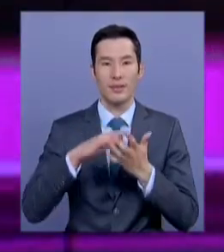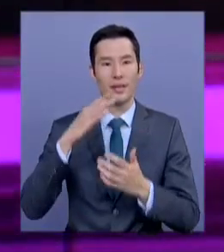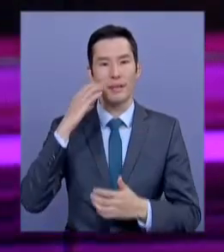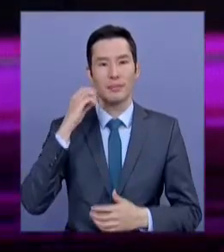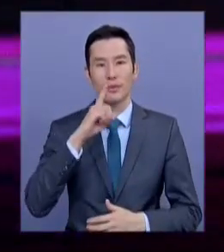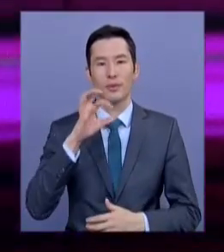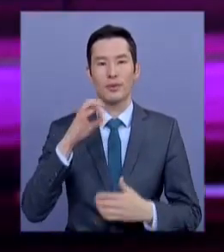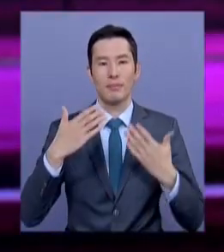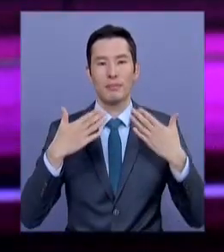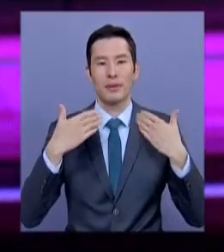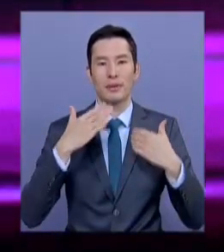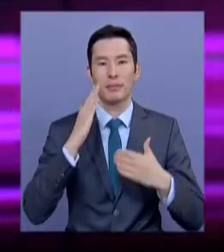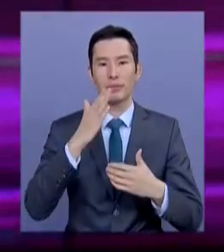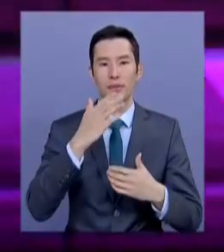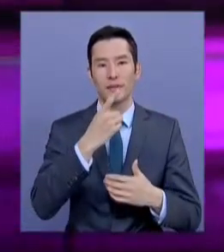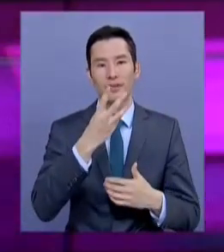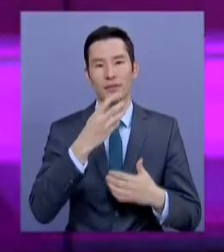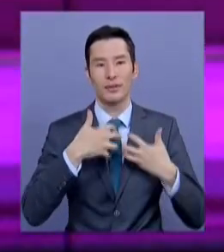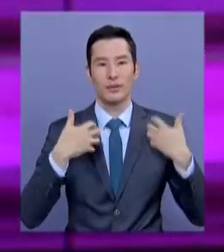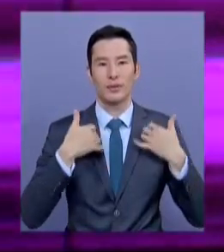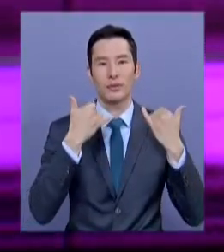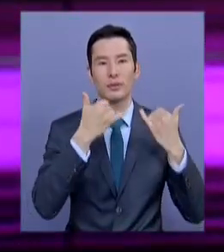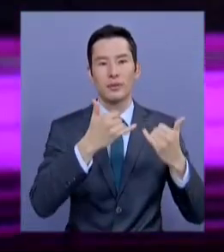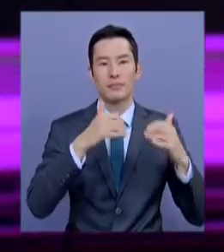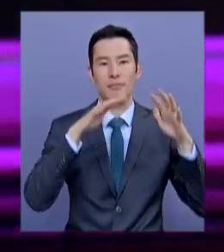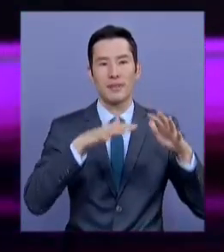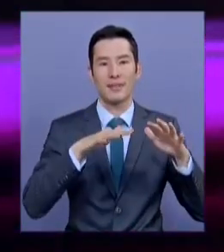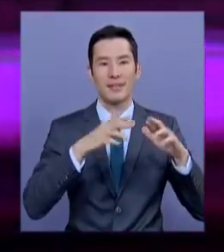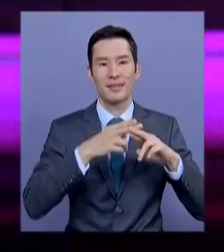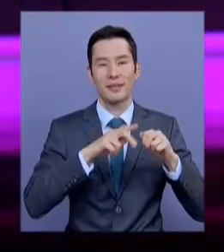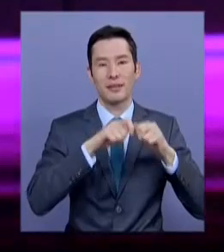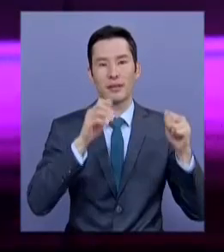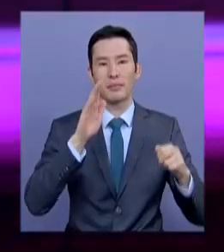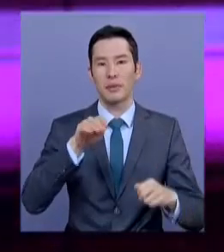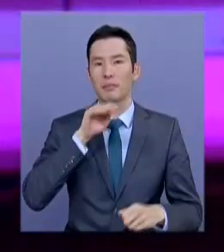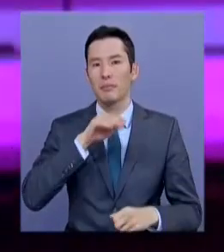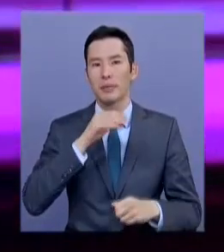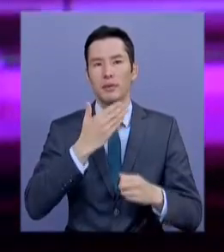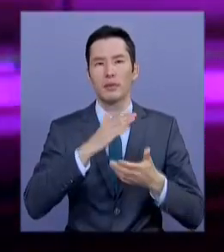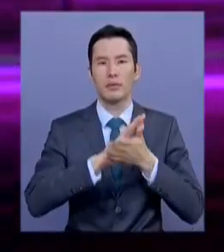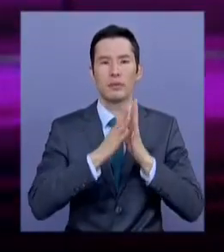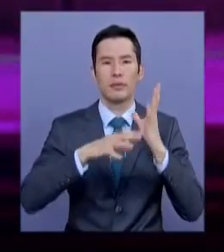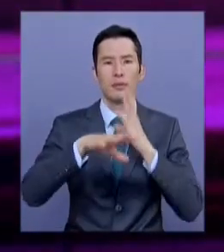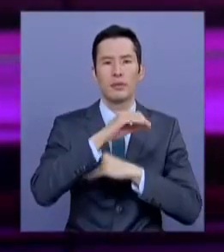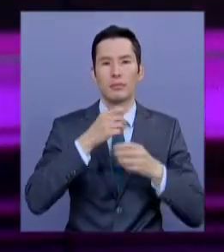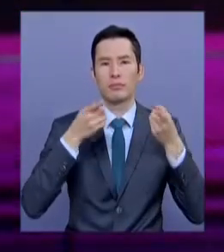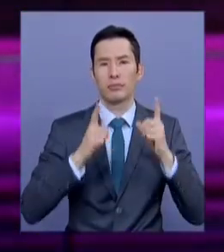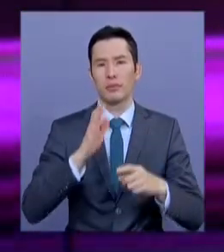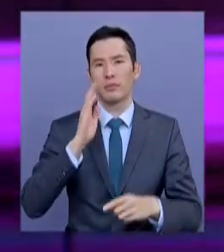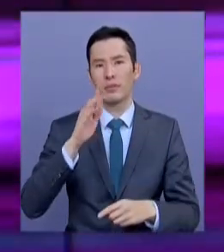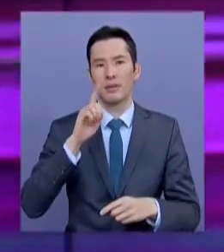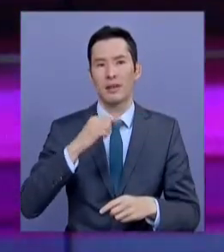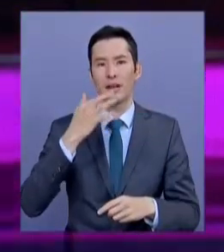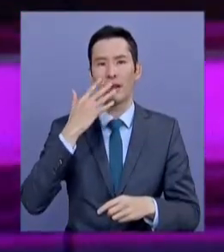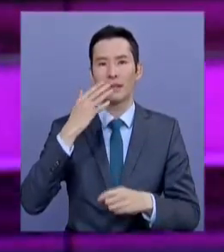Алматы зообағындағы бірнеше жануарларға арналып жаңа апан салынып жатыр. Мамандар үйжайлар барынша шынайы болады дейді. Тіпті шетелге